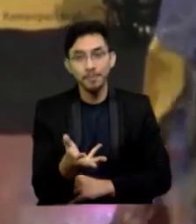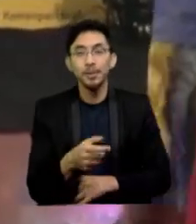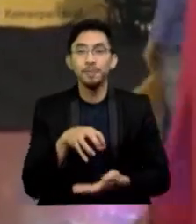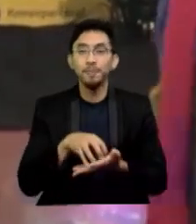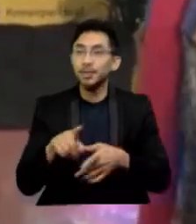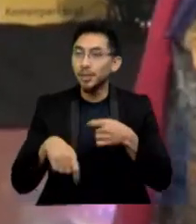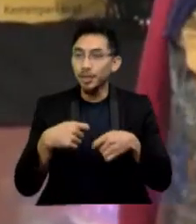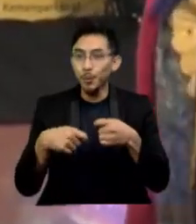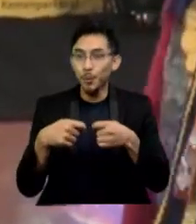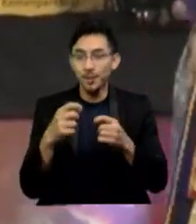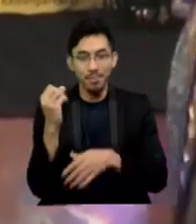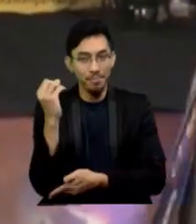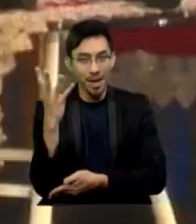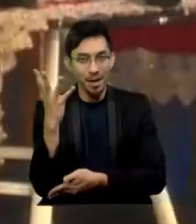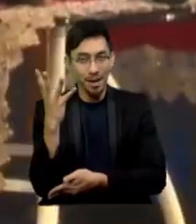Semarang.